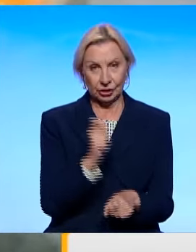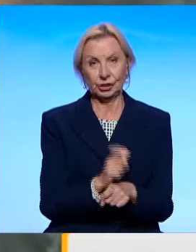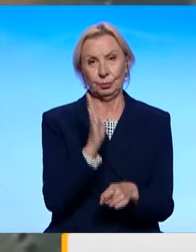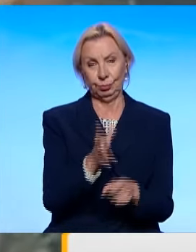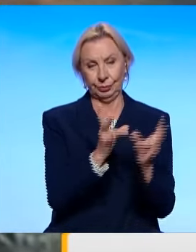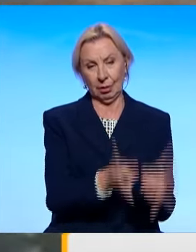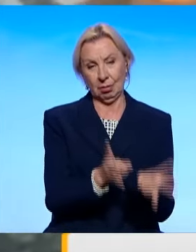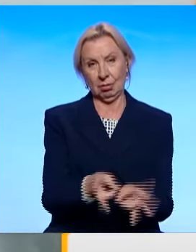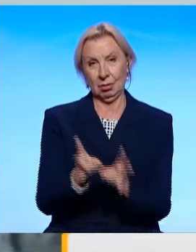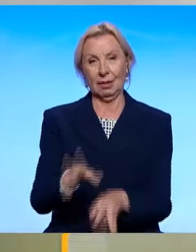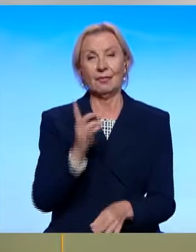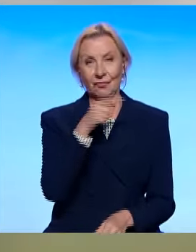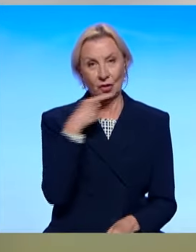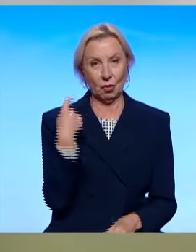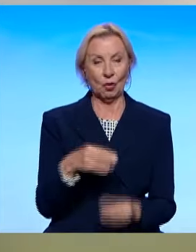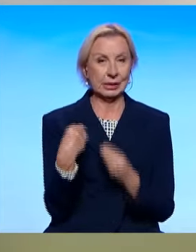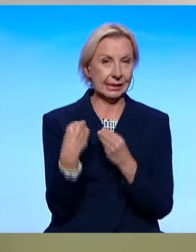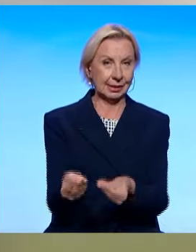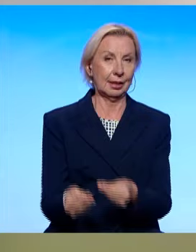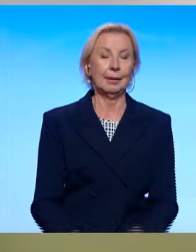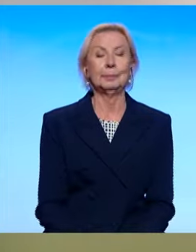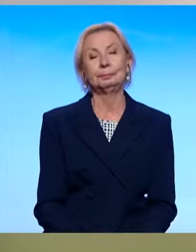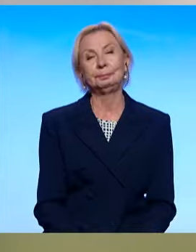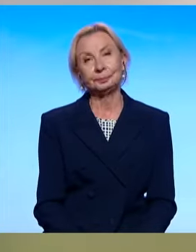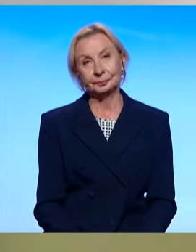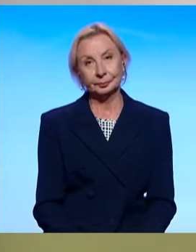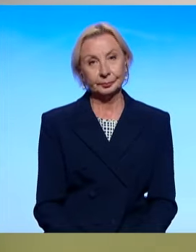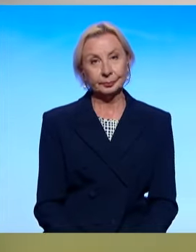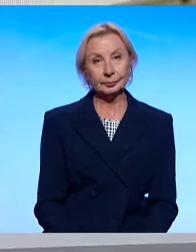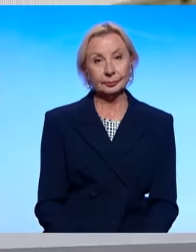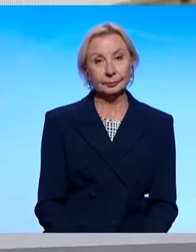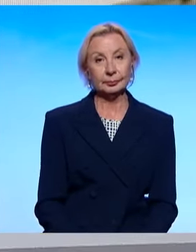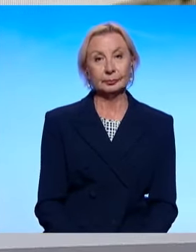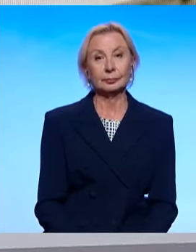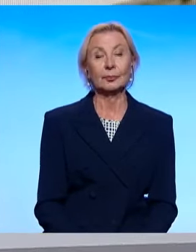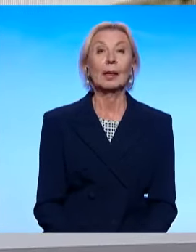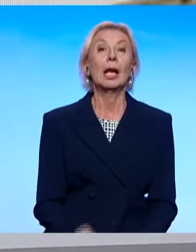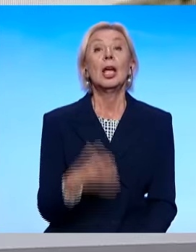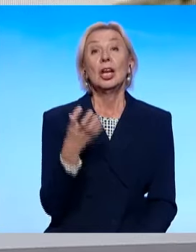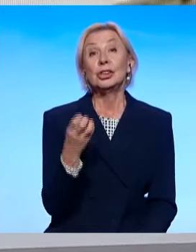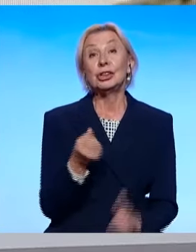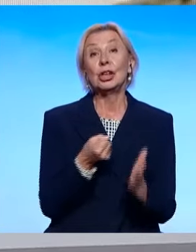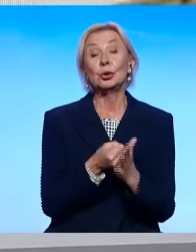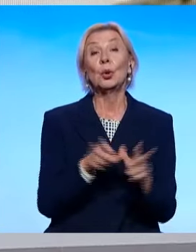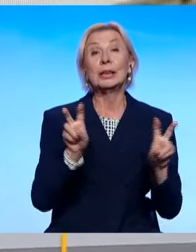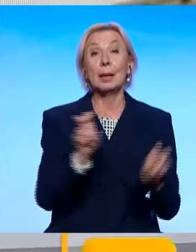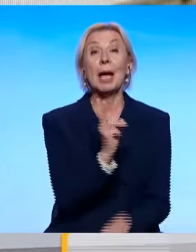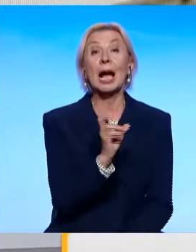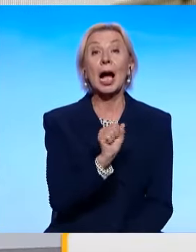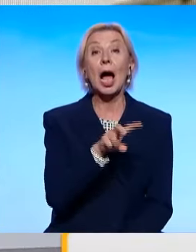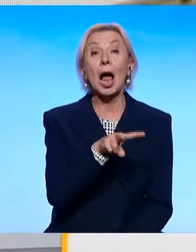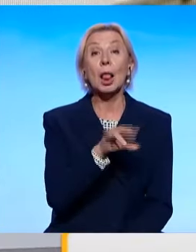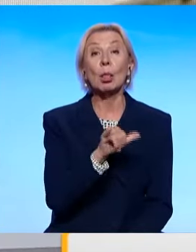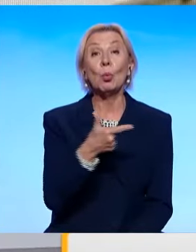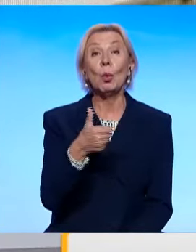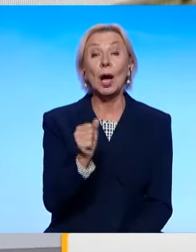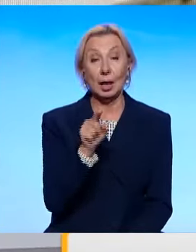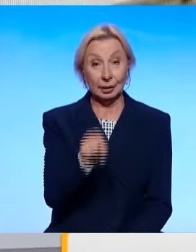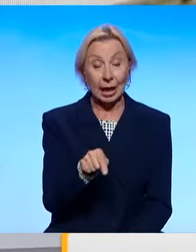Владислав Паливода, «Ми Україна», «Марафон», «Єдині новини». І ще до теми. У Калузькій області РФ